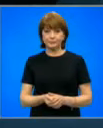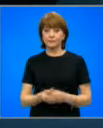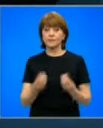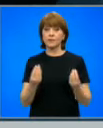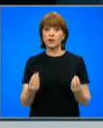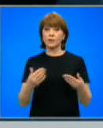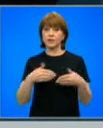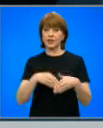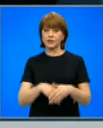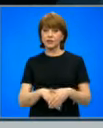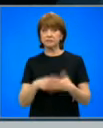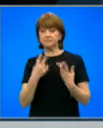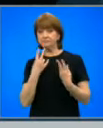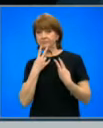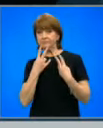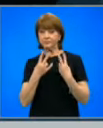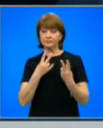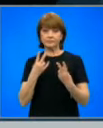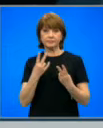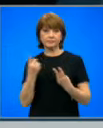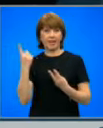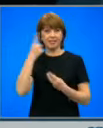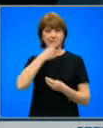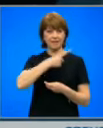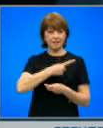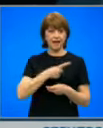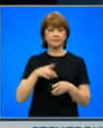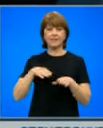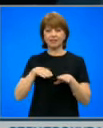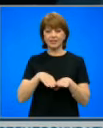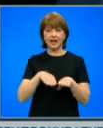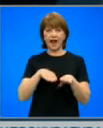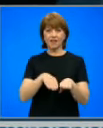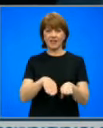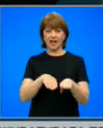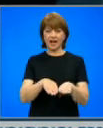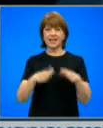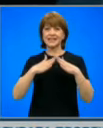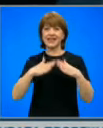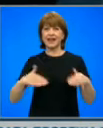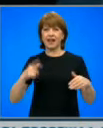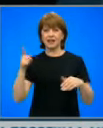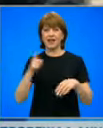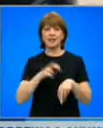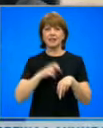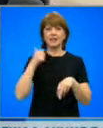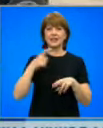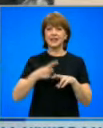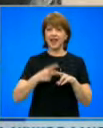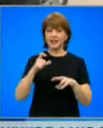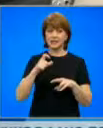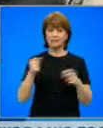Добър вечер, колеги. Прави впечатление, че докато през деня трафика тук през портала на сградата на ДАНС беше много